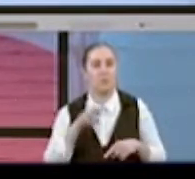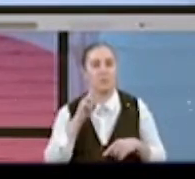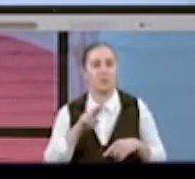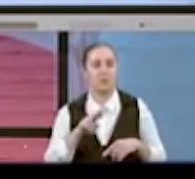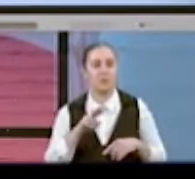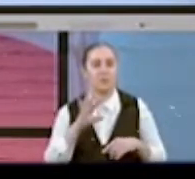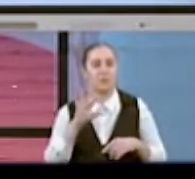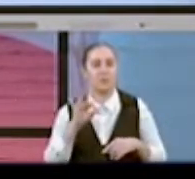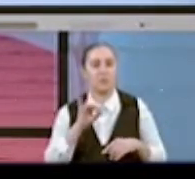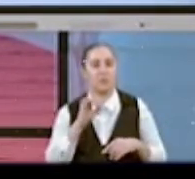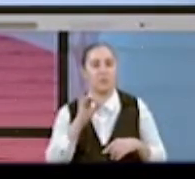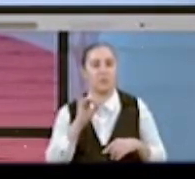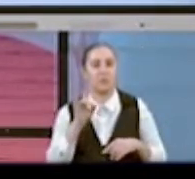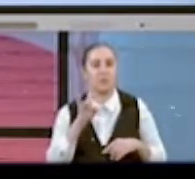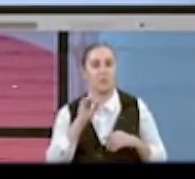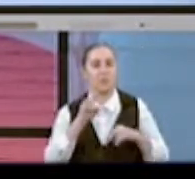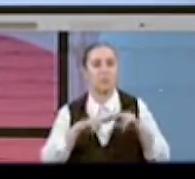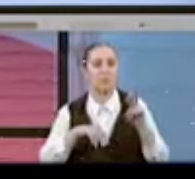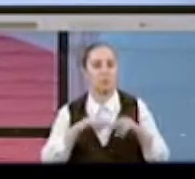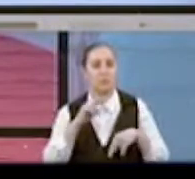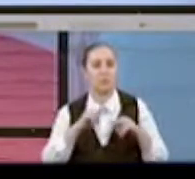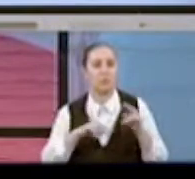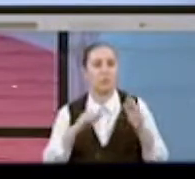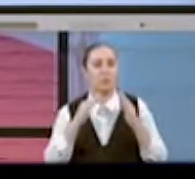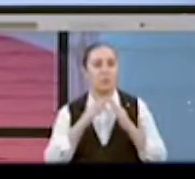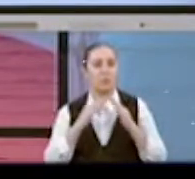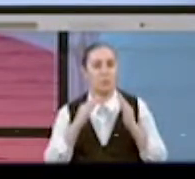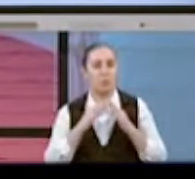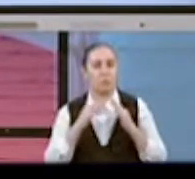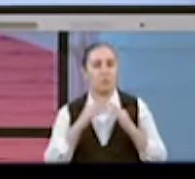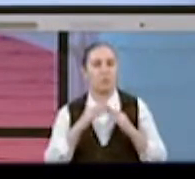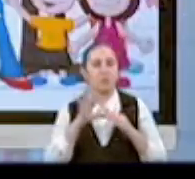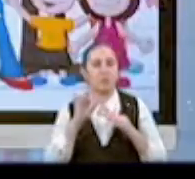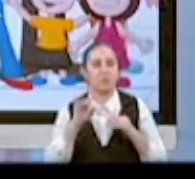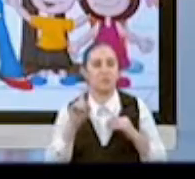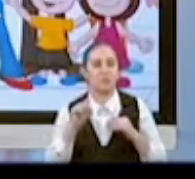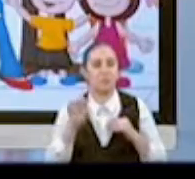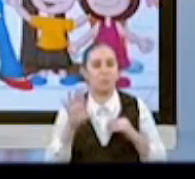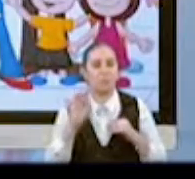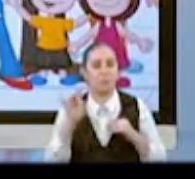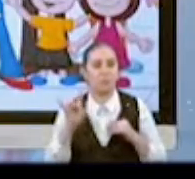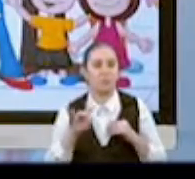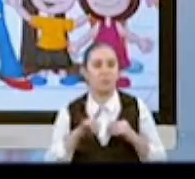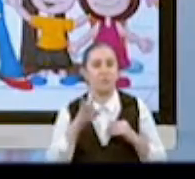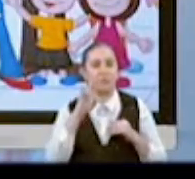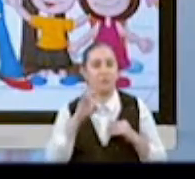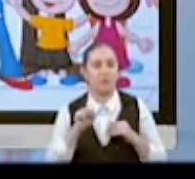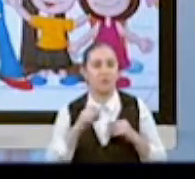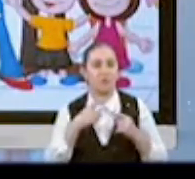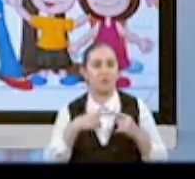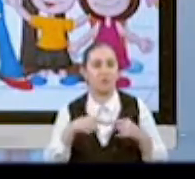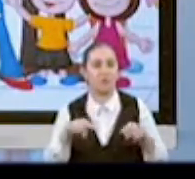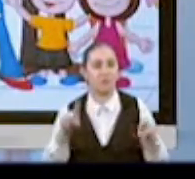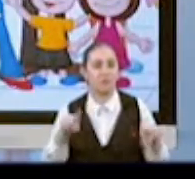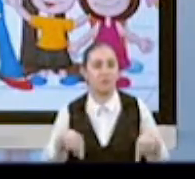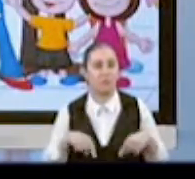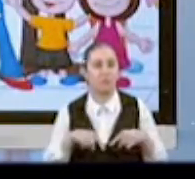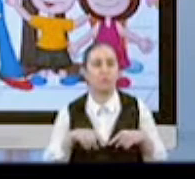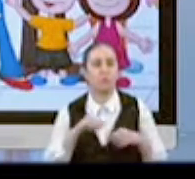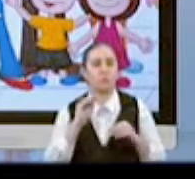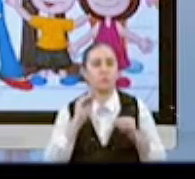Я из них построю домик и забор. На